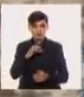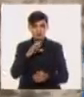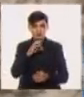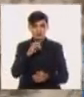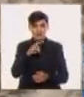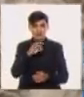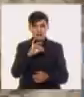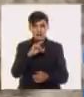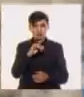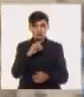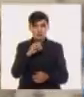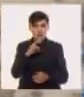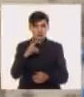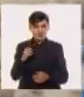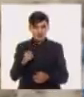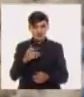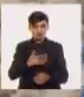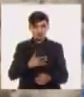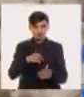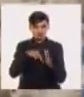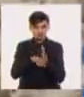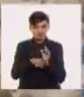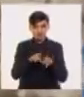селезенку. Поджелудочную железу